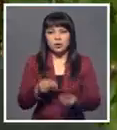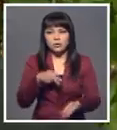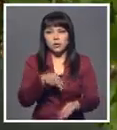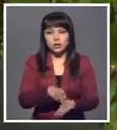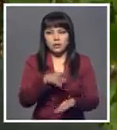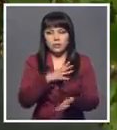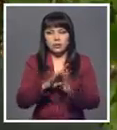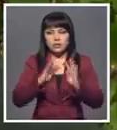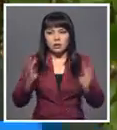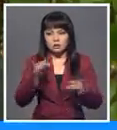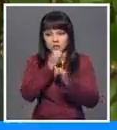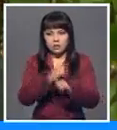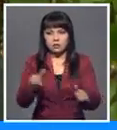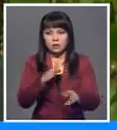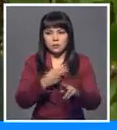Жібермей қоршап алды ғой. Не